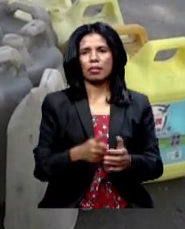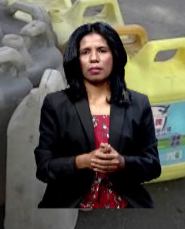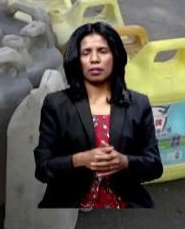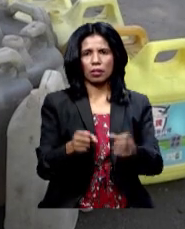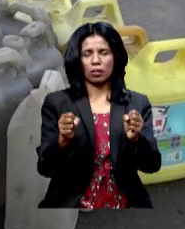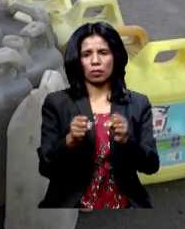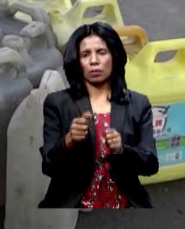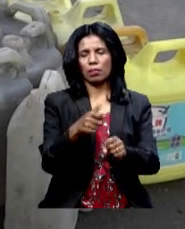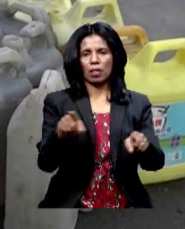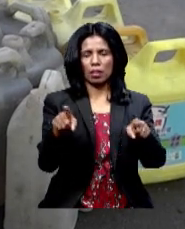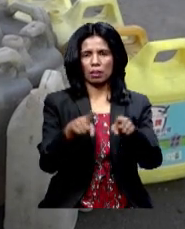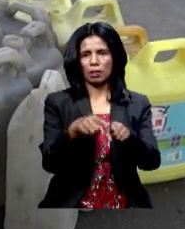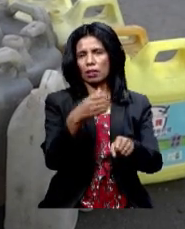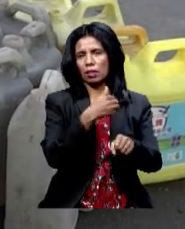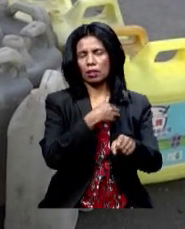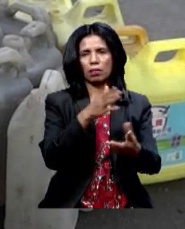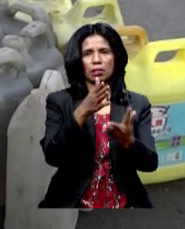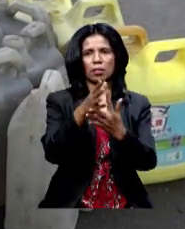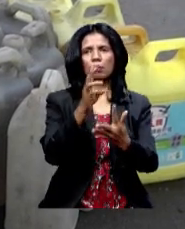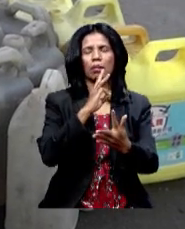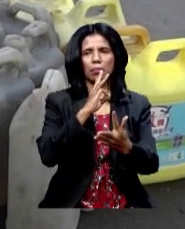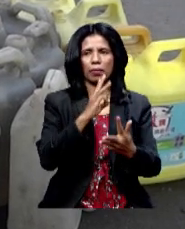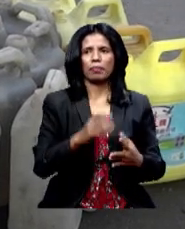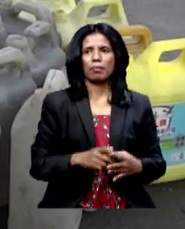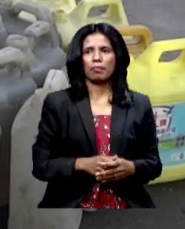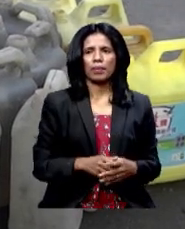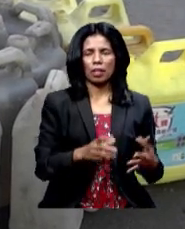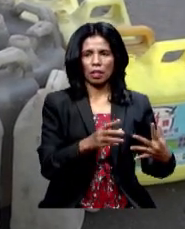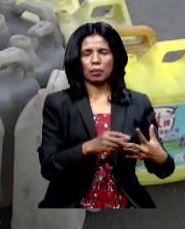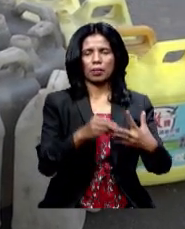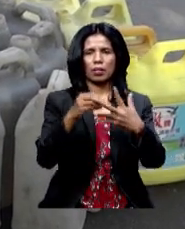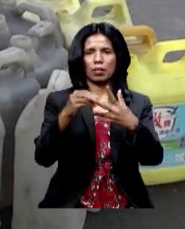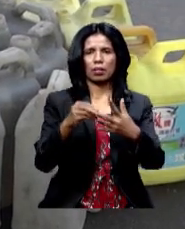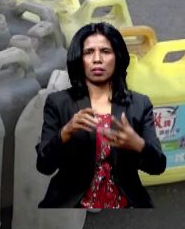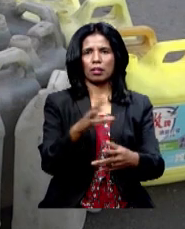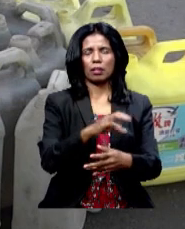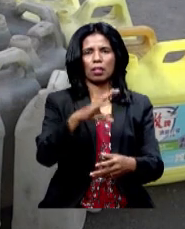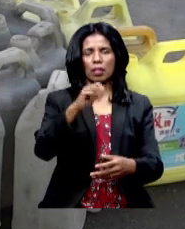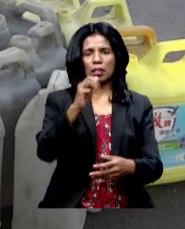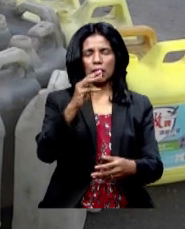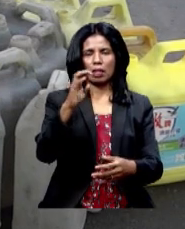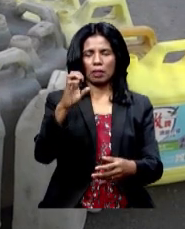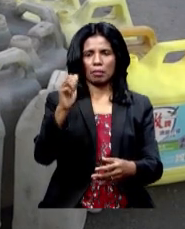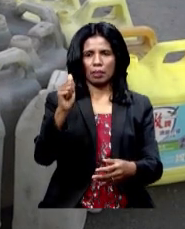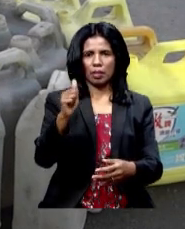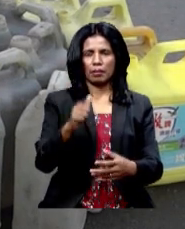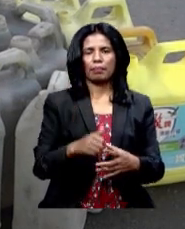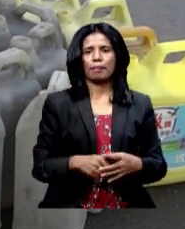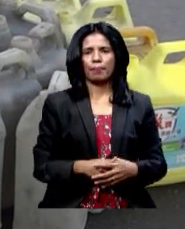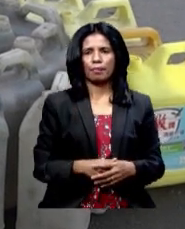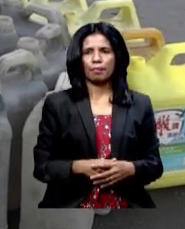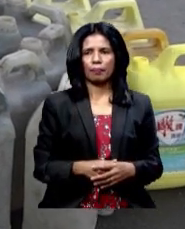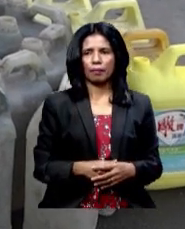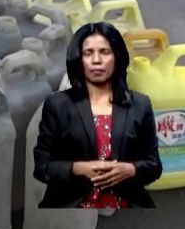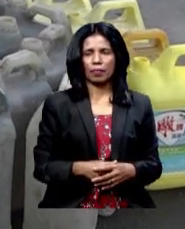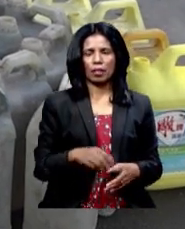ne be hane sa mos sira kase sube. Lili iha parte kamiania, kamiania,